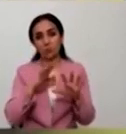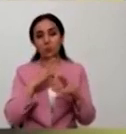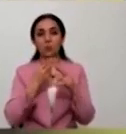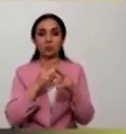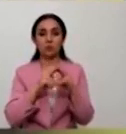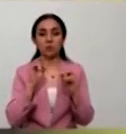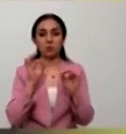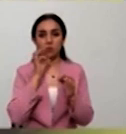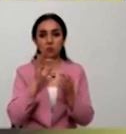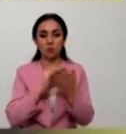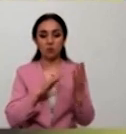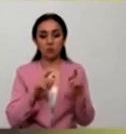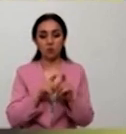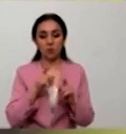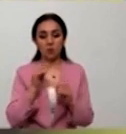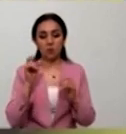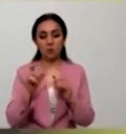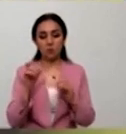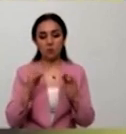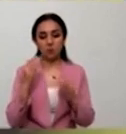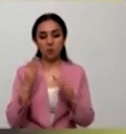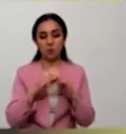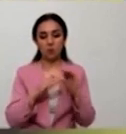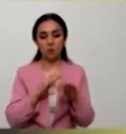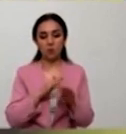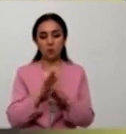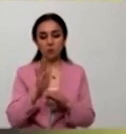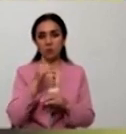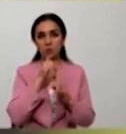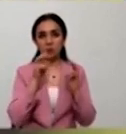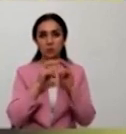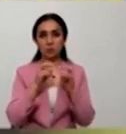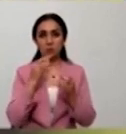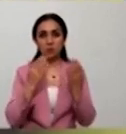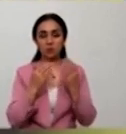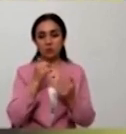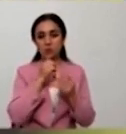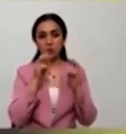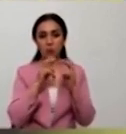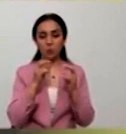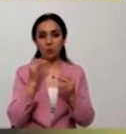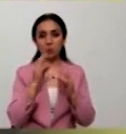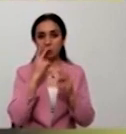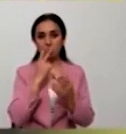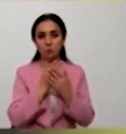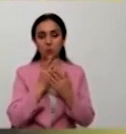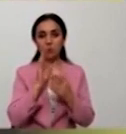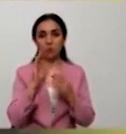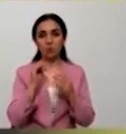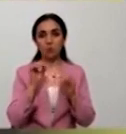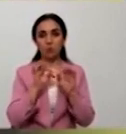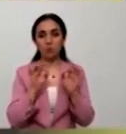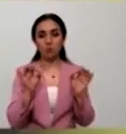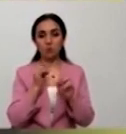aytiladi. Bundan tashqari, insonlar tomonidan amalga oshiriladigan tajribalar yoki sinovlar, kuzatuvlar va